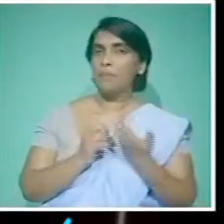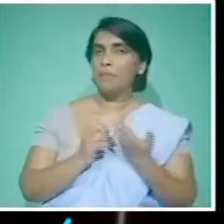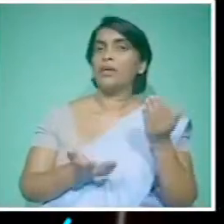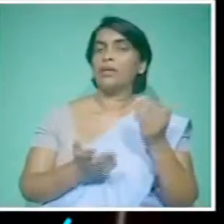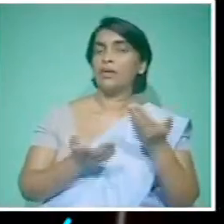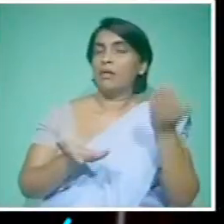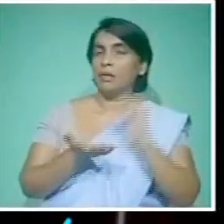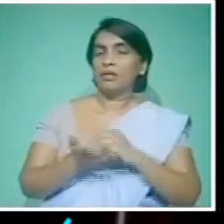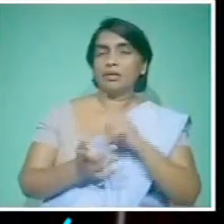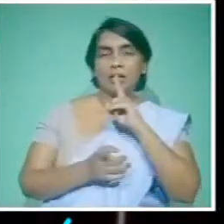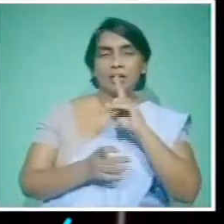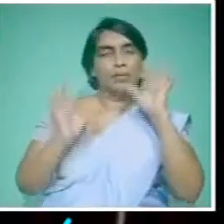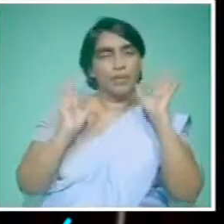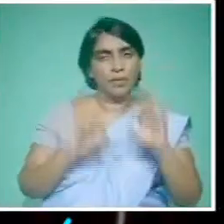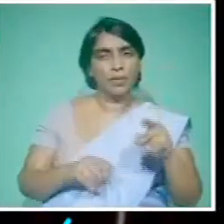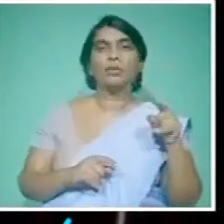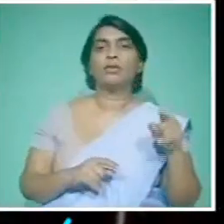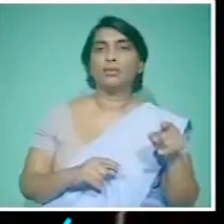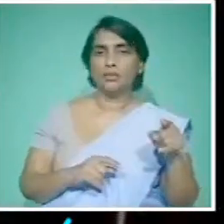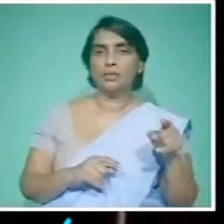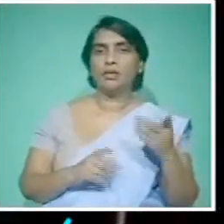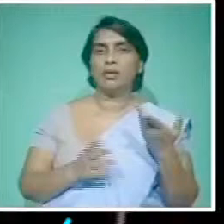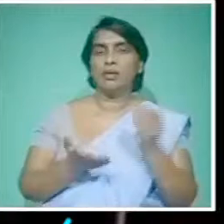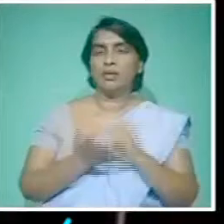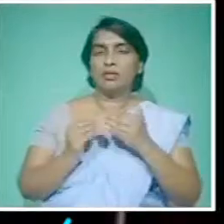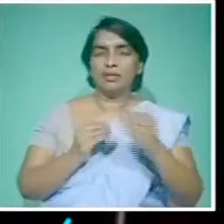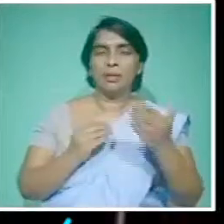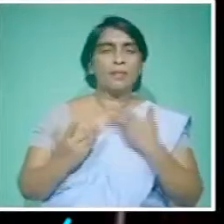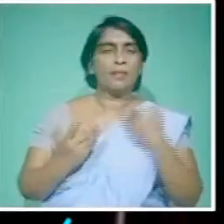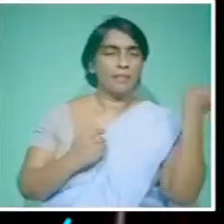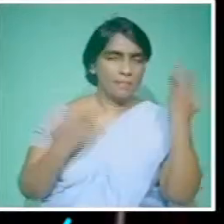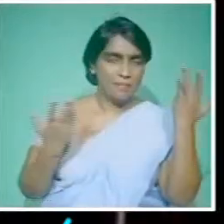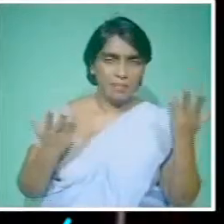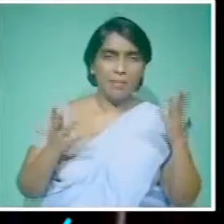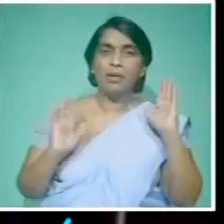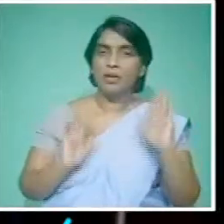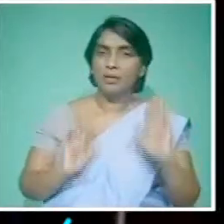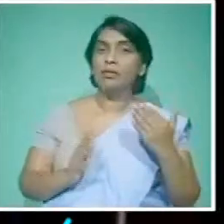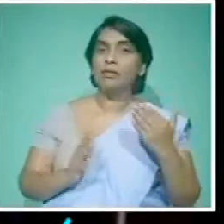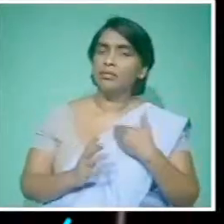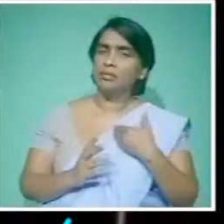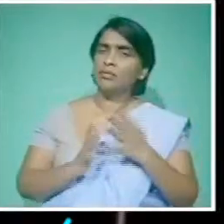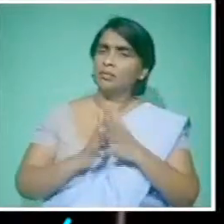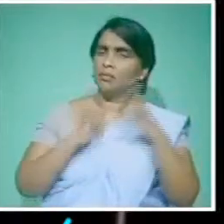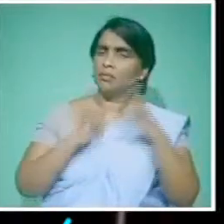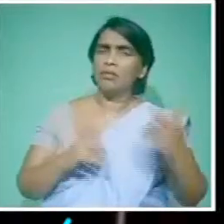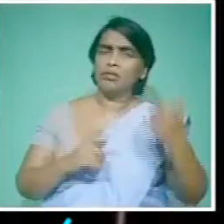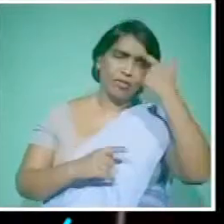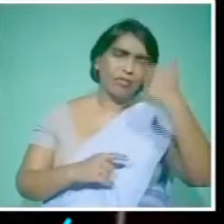la epa kiela kiepu hinda. Itu mata eka gena kata keran ne beriuna namu මට මොන තරම් මේ